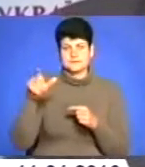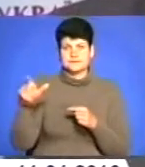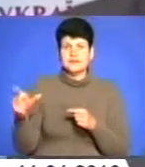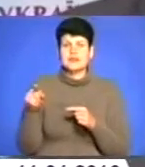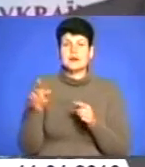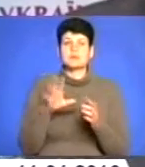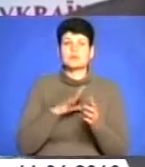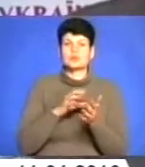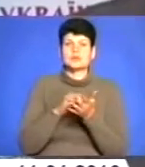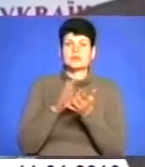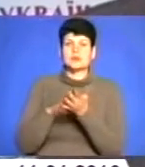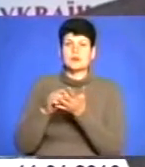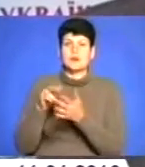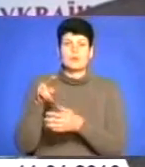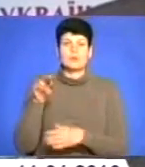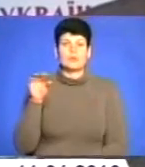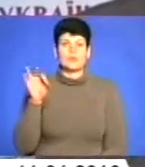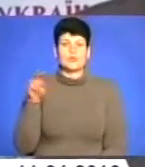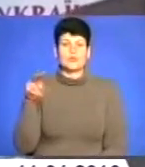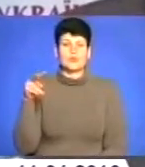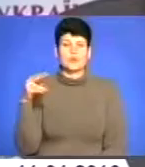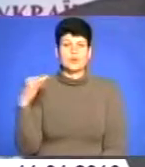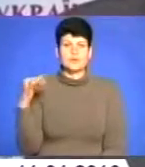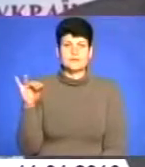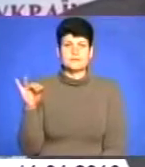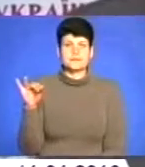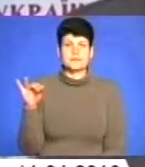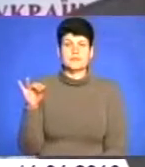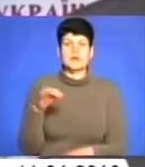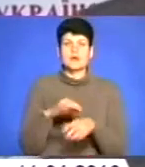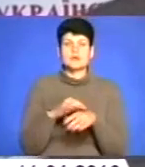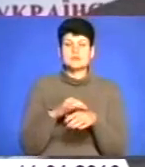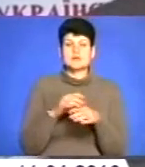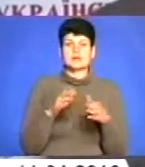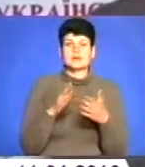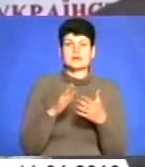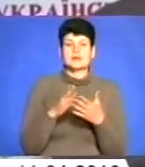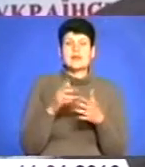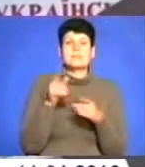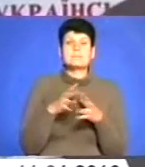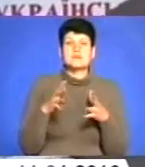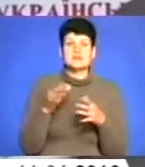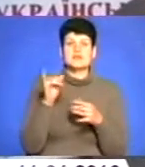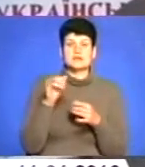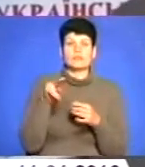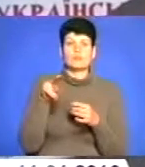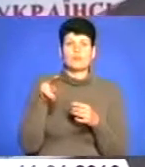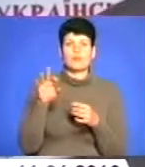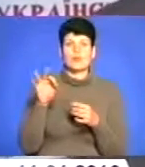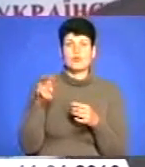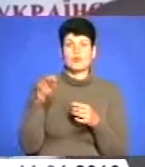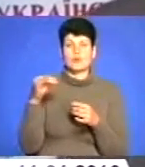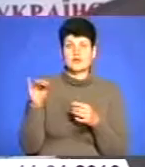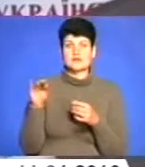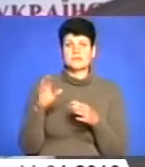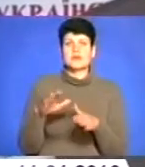були навіть Іван Полюй, значить, лінні останки, і хоч навіть більше того, Іван Полюй